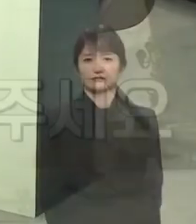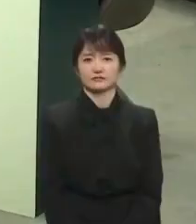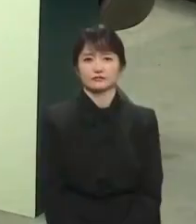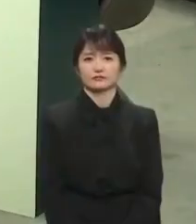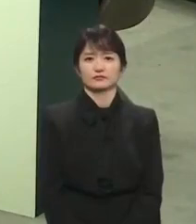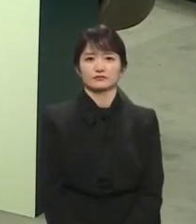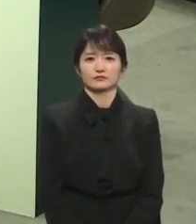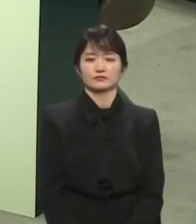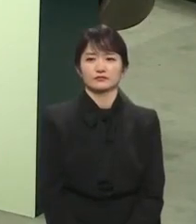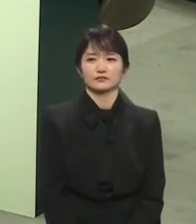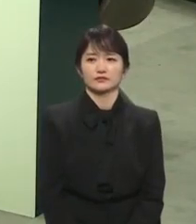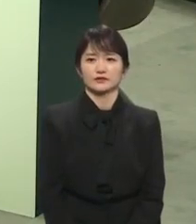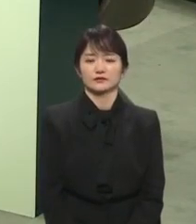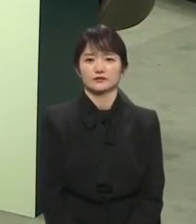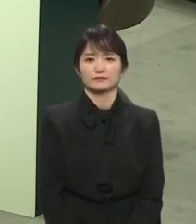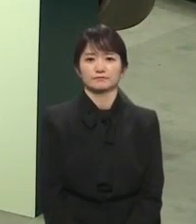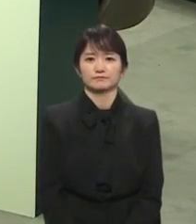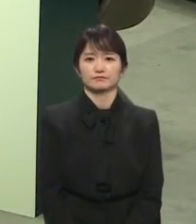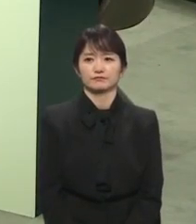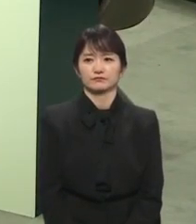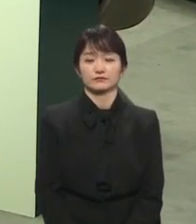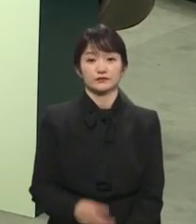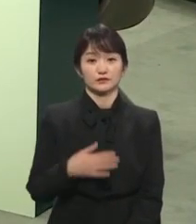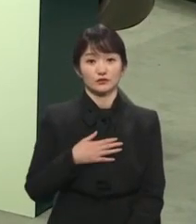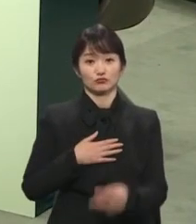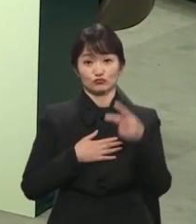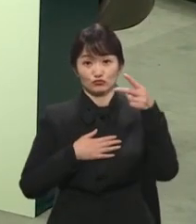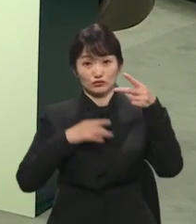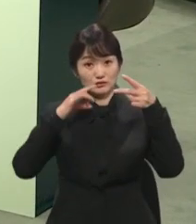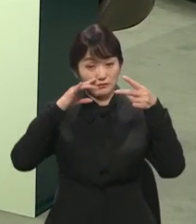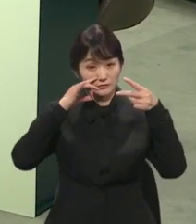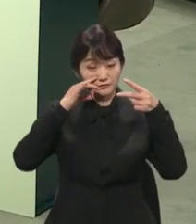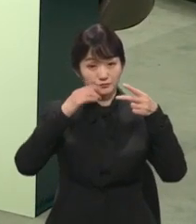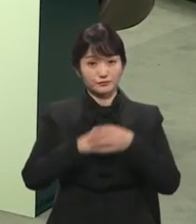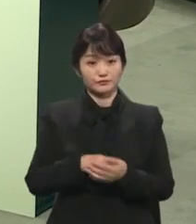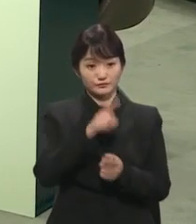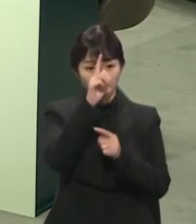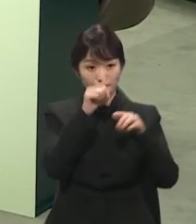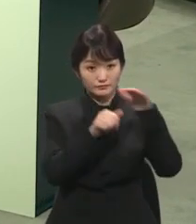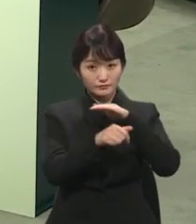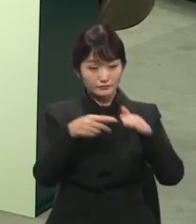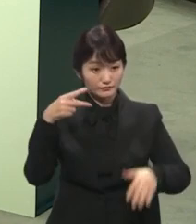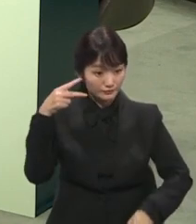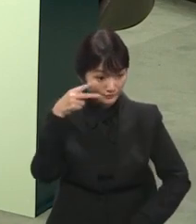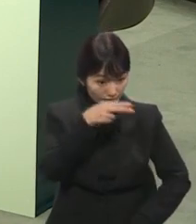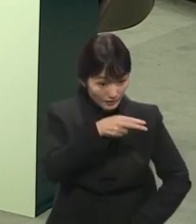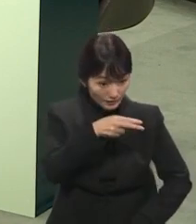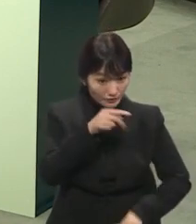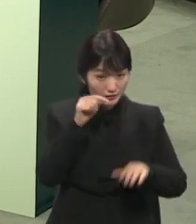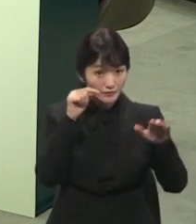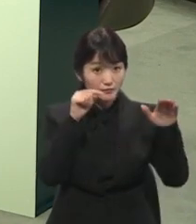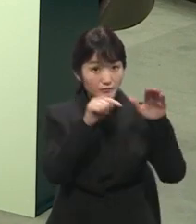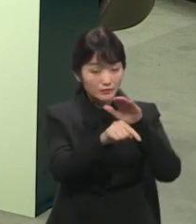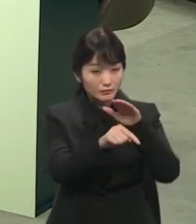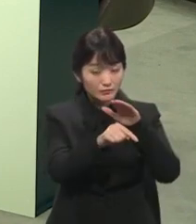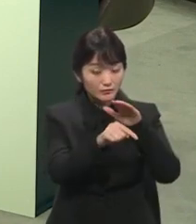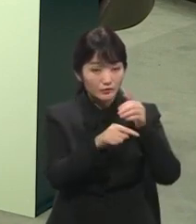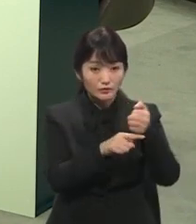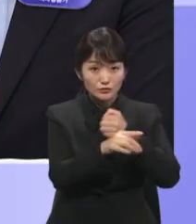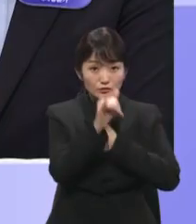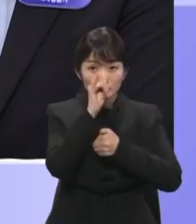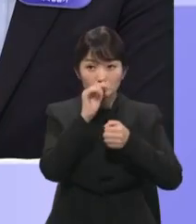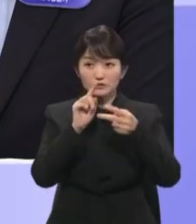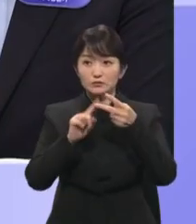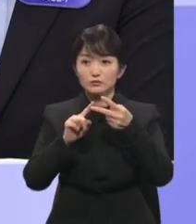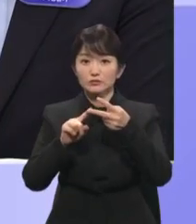나가게 저는 딱 두 가지가 궁금합니다이 단식때 방문이 큰 그림이었지 두 번째는 왜